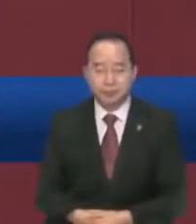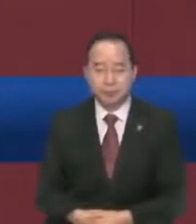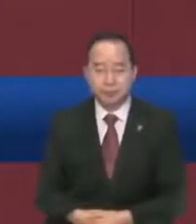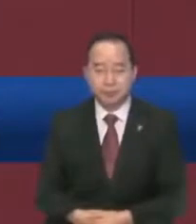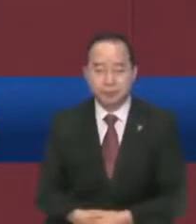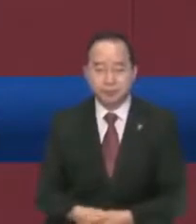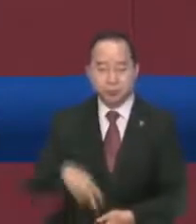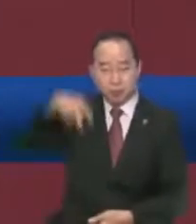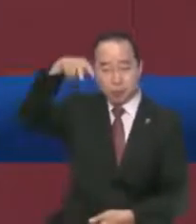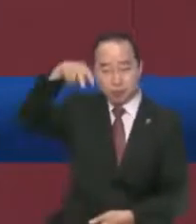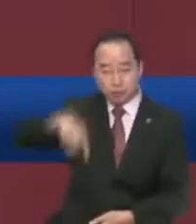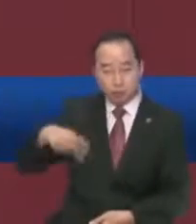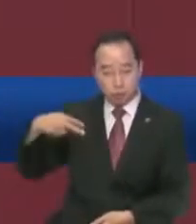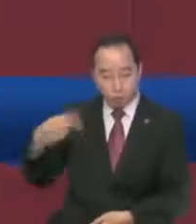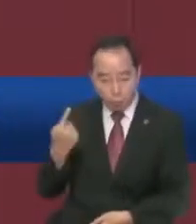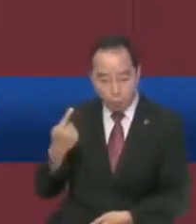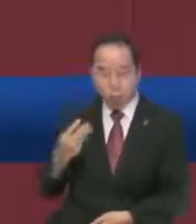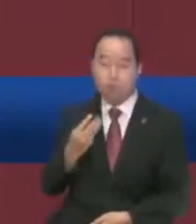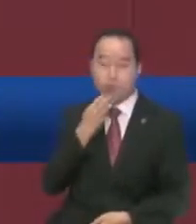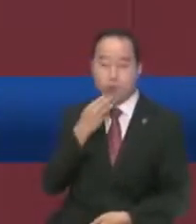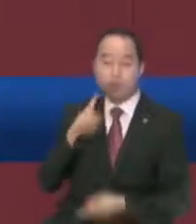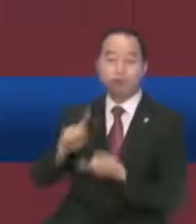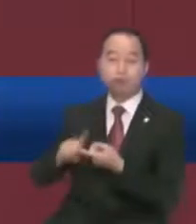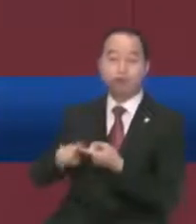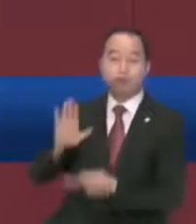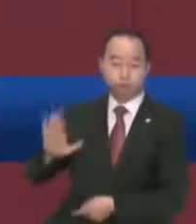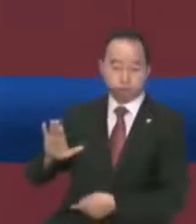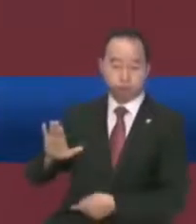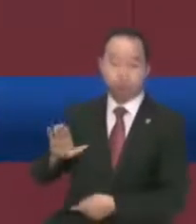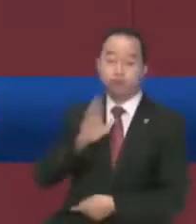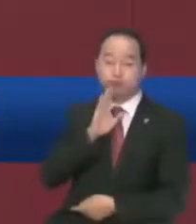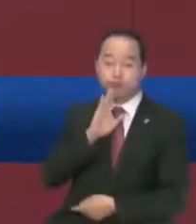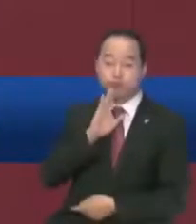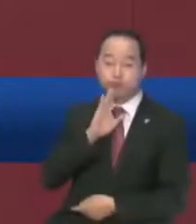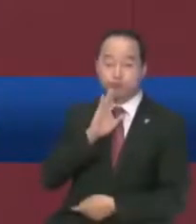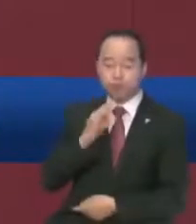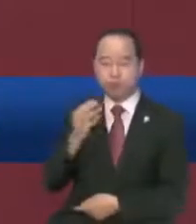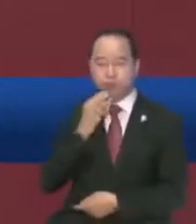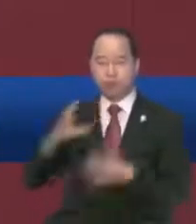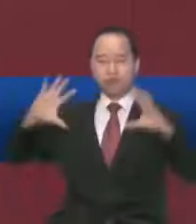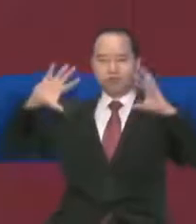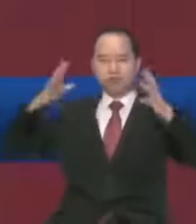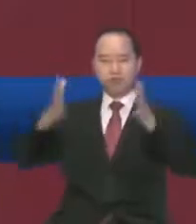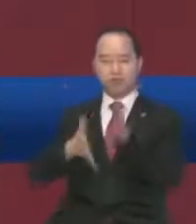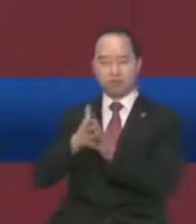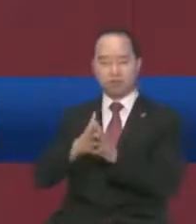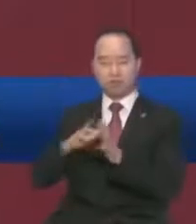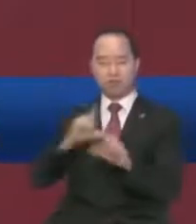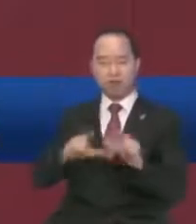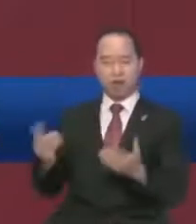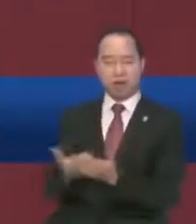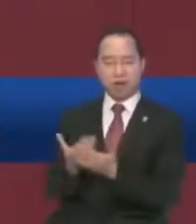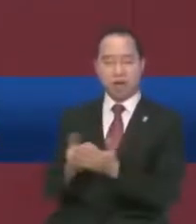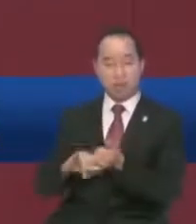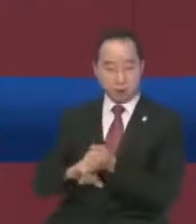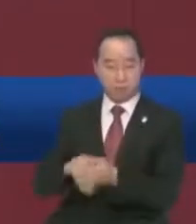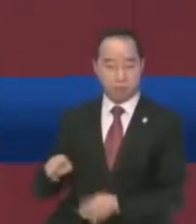수도는 여전히 서울입니다. 서울은 쾌적하고 품격 있는 국제도시로 더욱